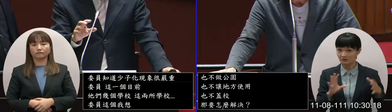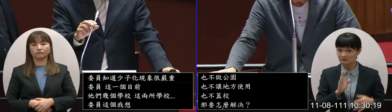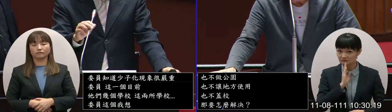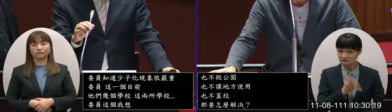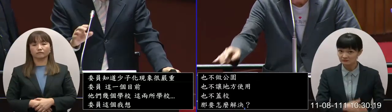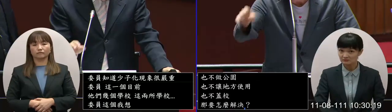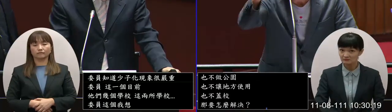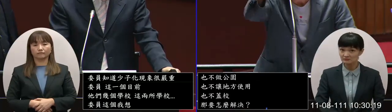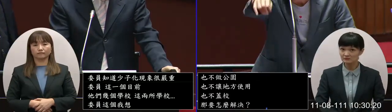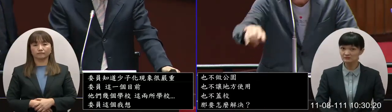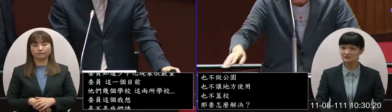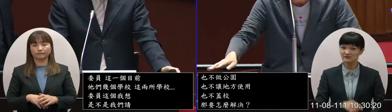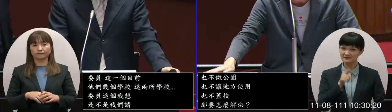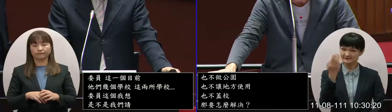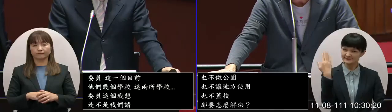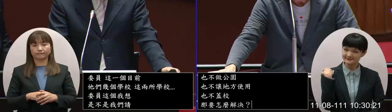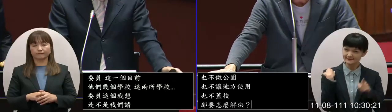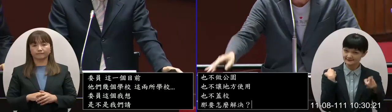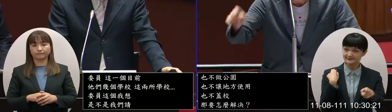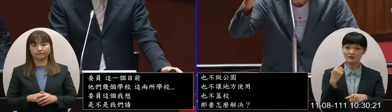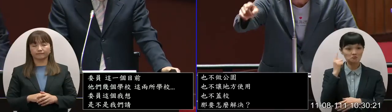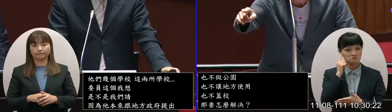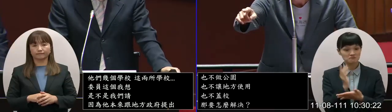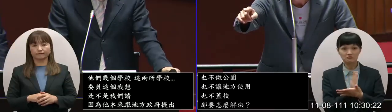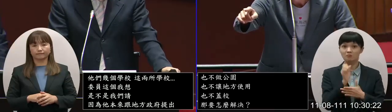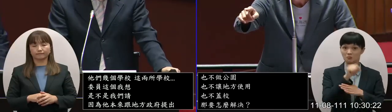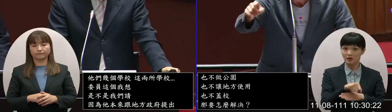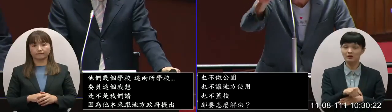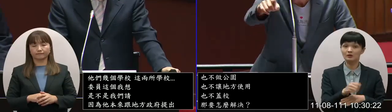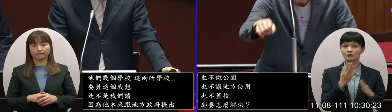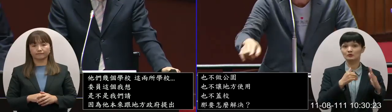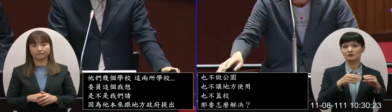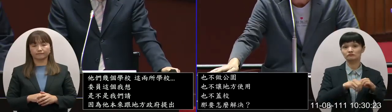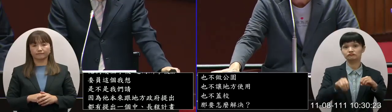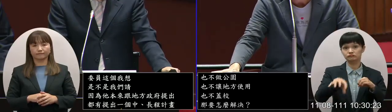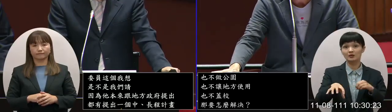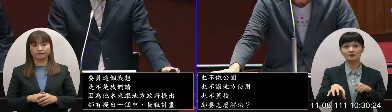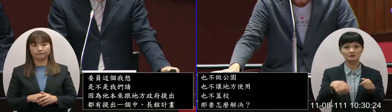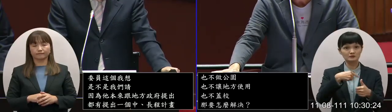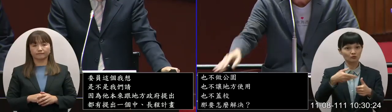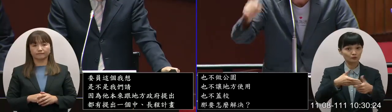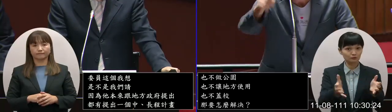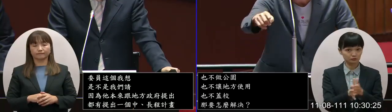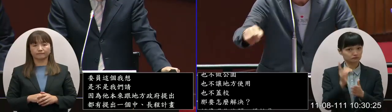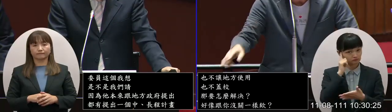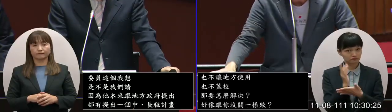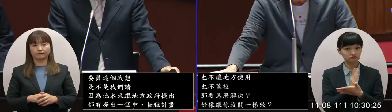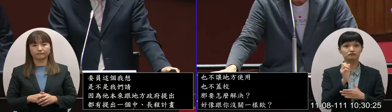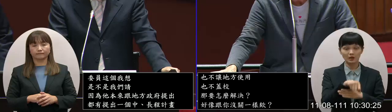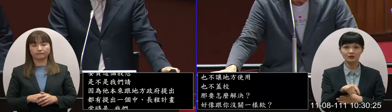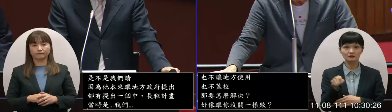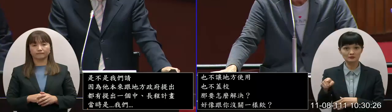那个我 当时 是 你核准的呢， 我们 设分校，教育部核准的，啊，他不